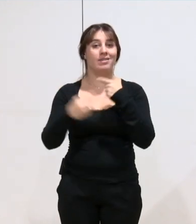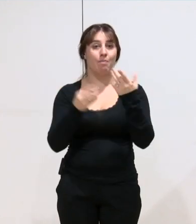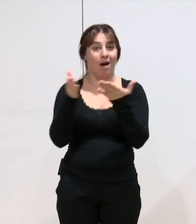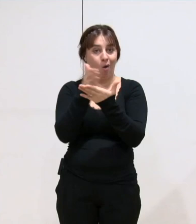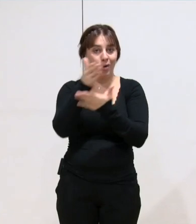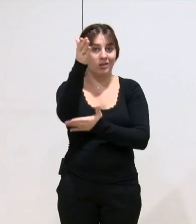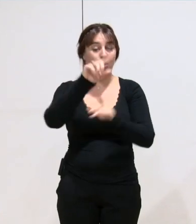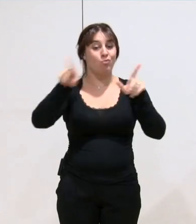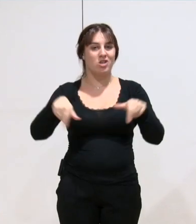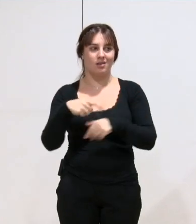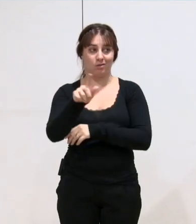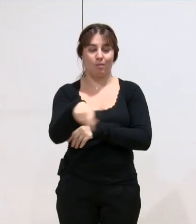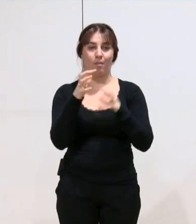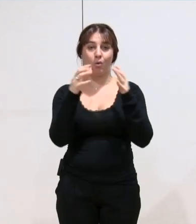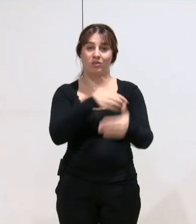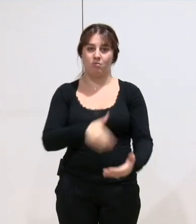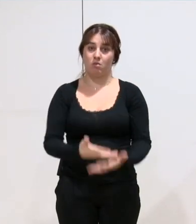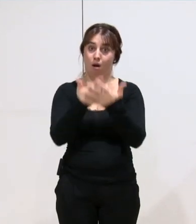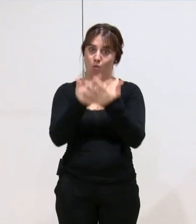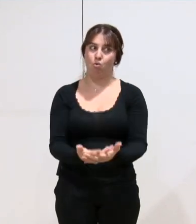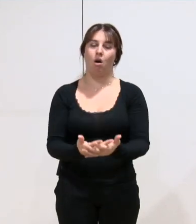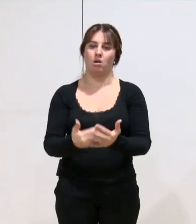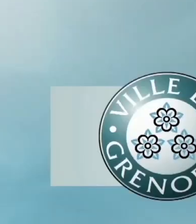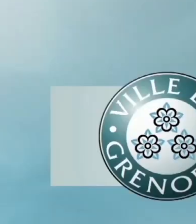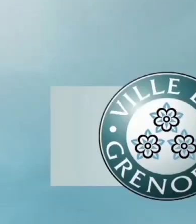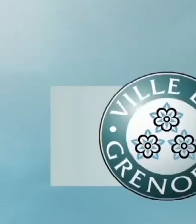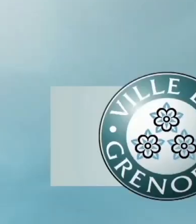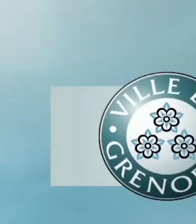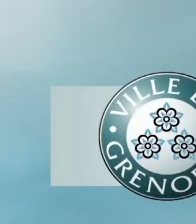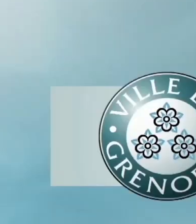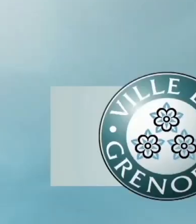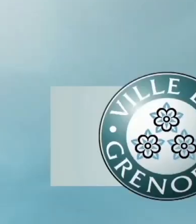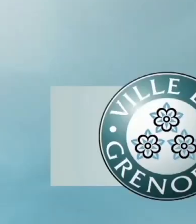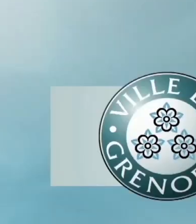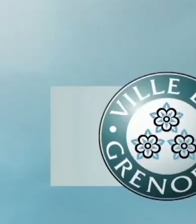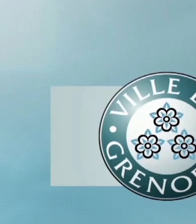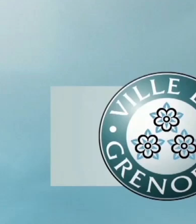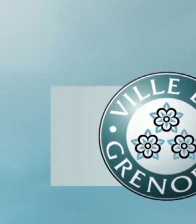budgétaire, donc un conseil municipal chargé et important. Merci beaucoup. Bonne soirée.